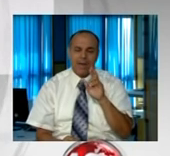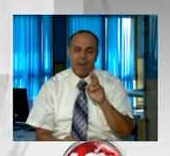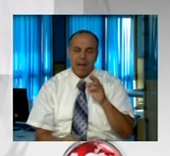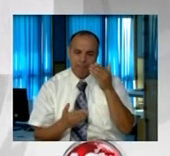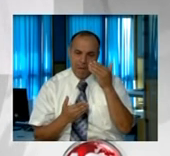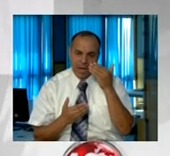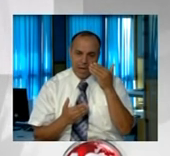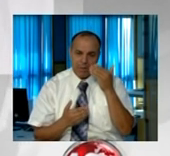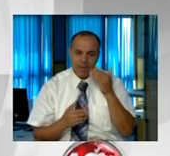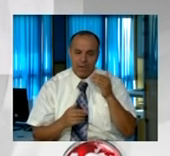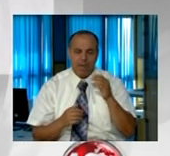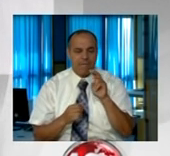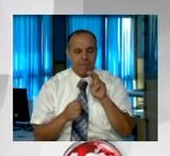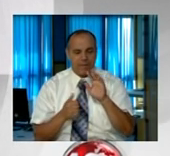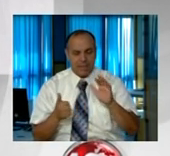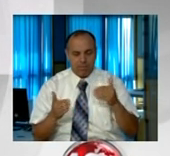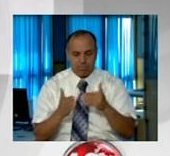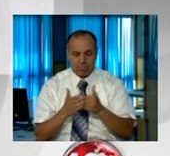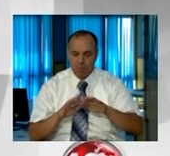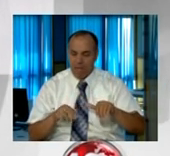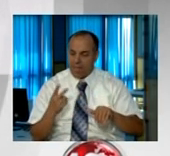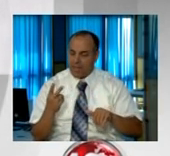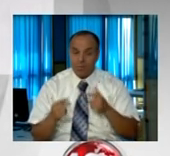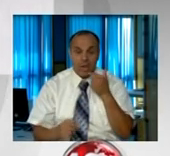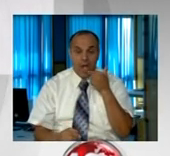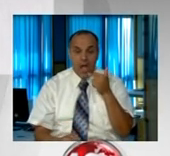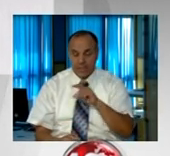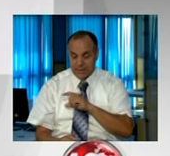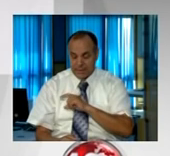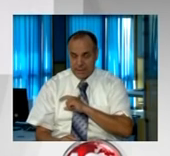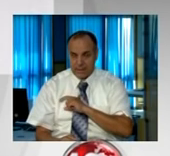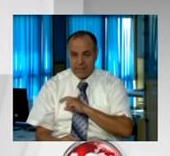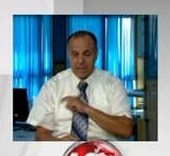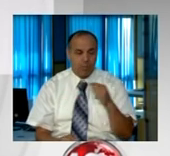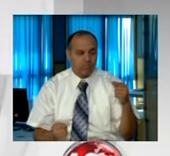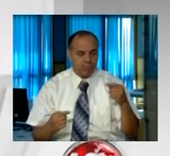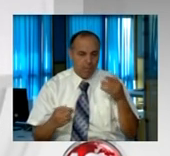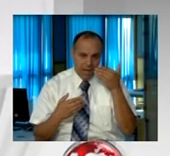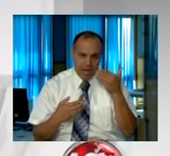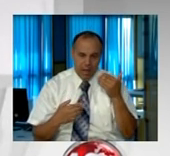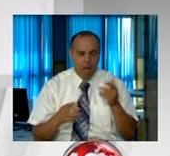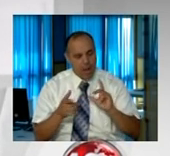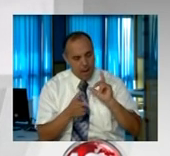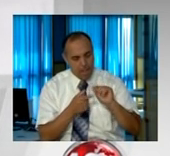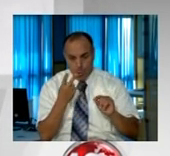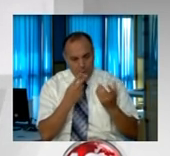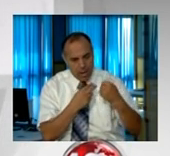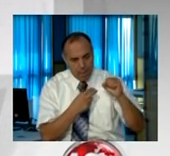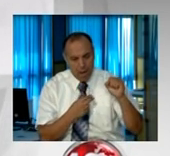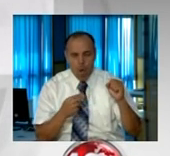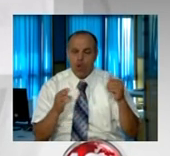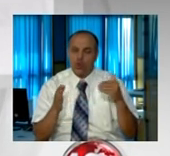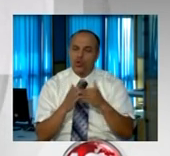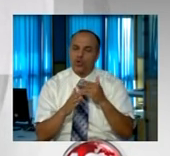في أعقاب الجولة 16 للمجموعة الثانية. وكان نجم الساحلي والفتح الرياضي ضامنا تأهلهما إلى الدور نصف